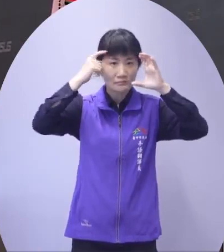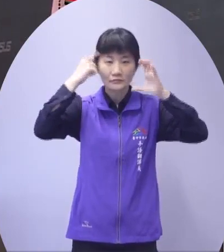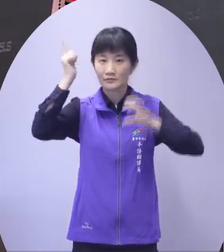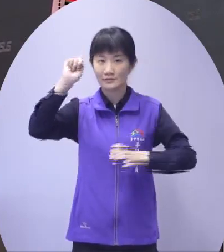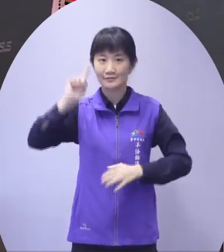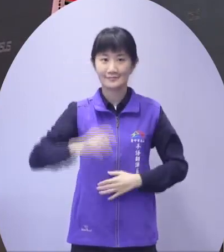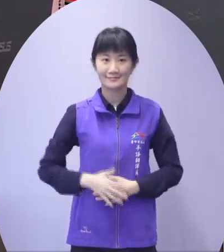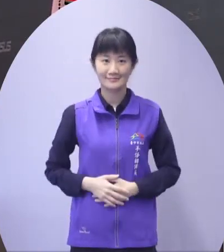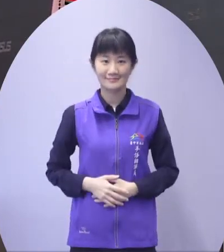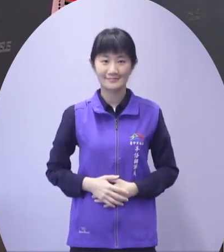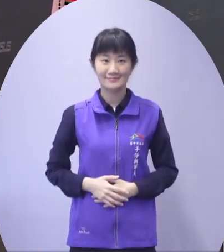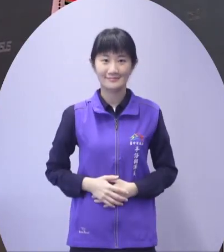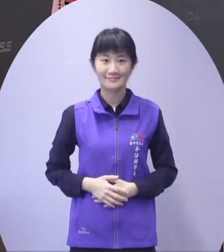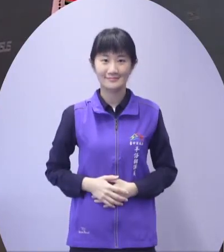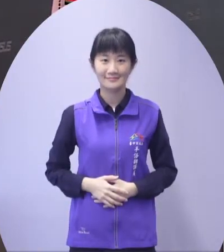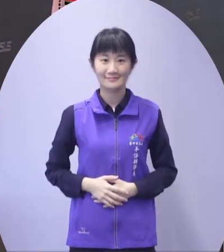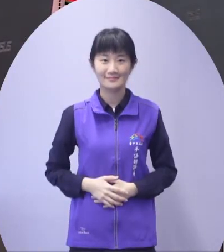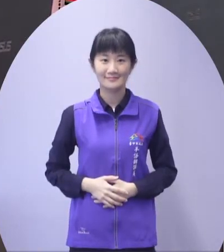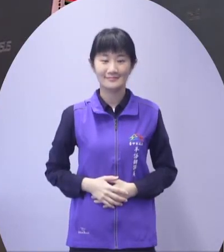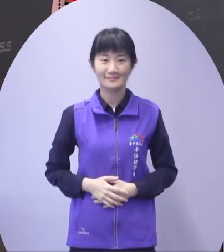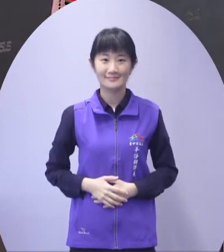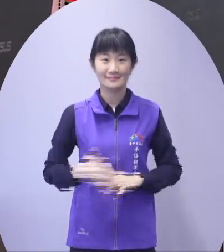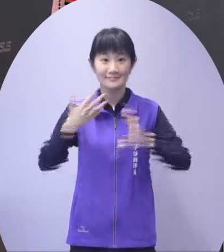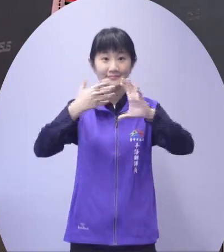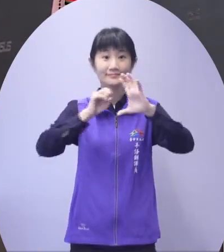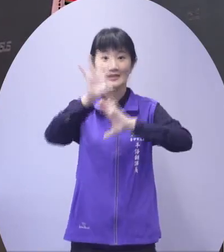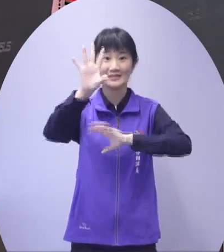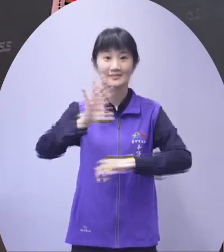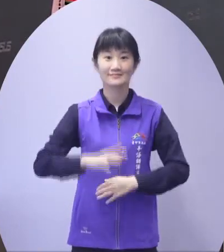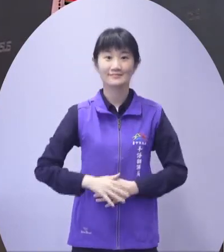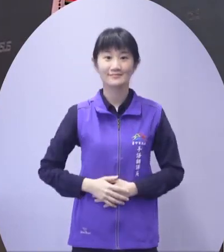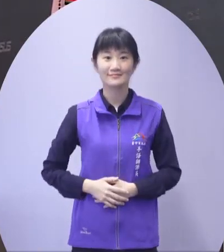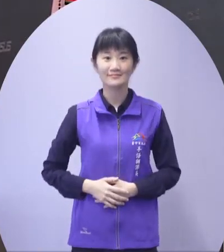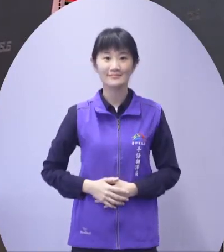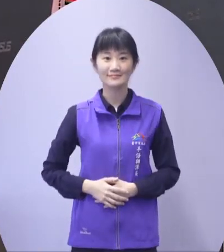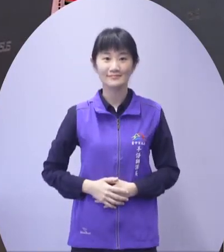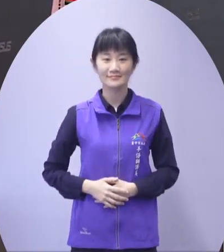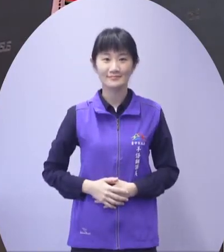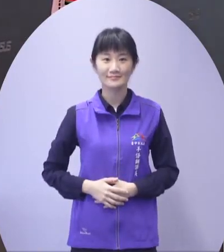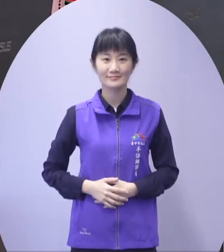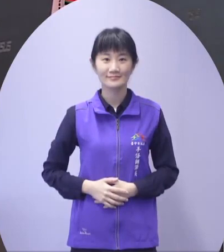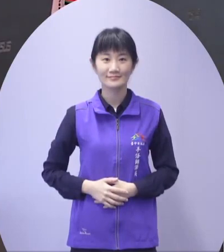技观展方式？来，请播放，上一页。